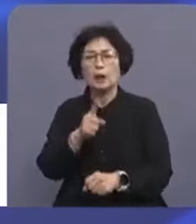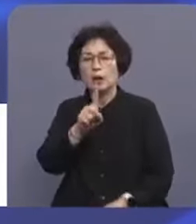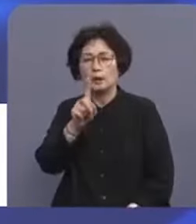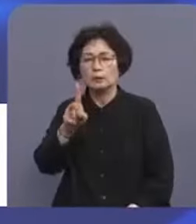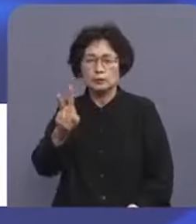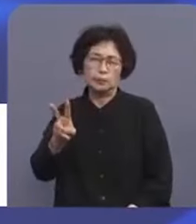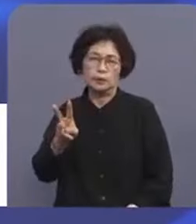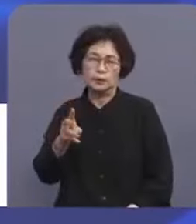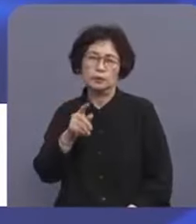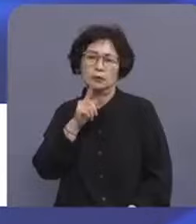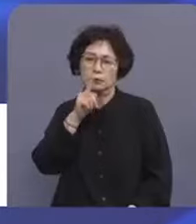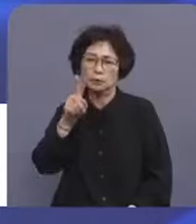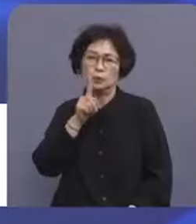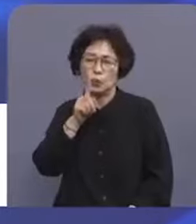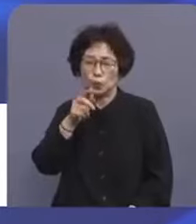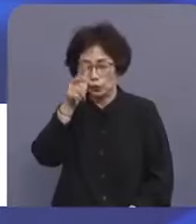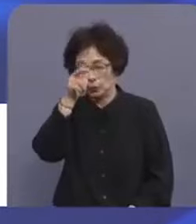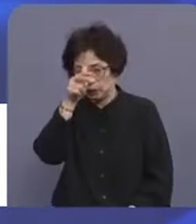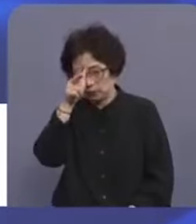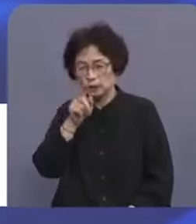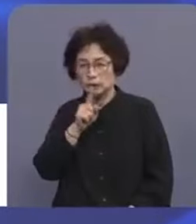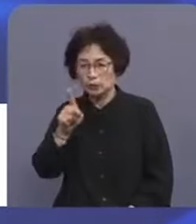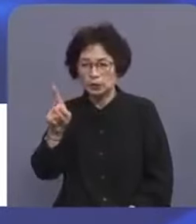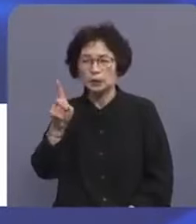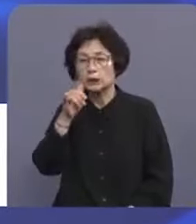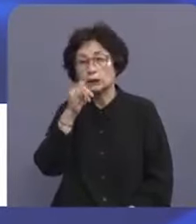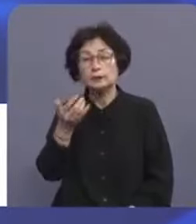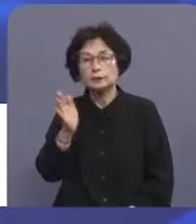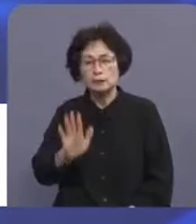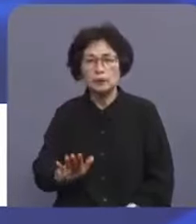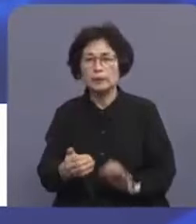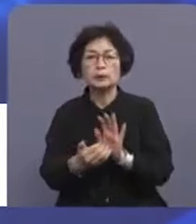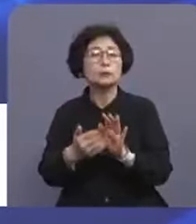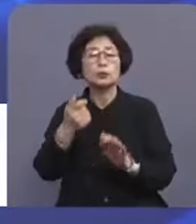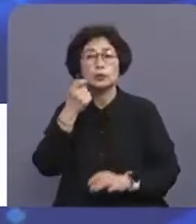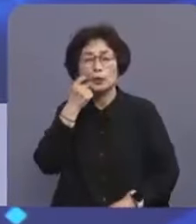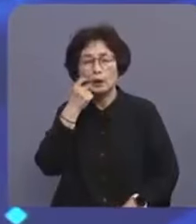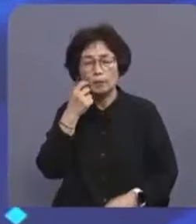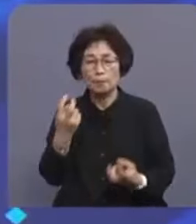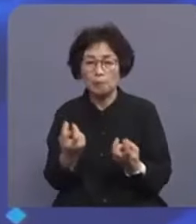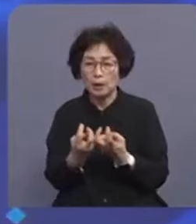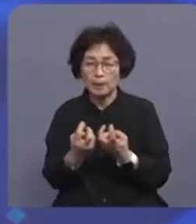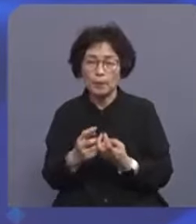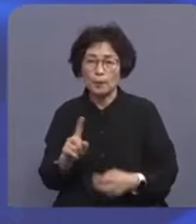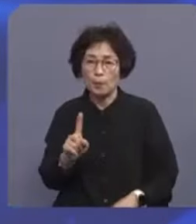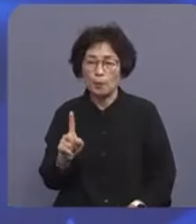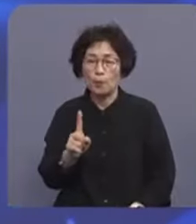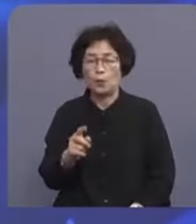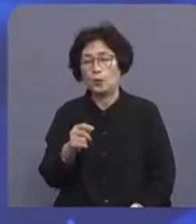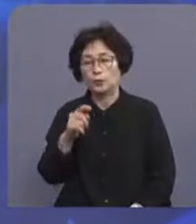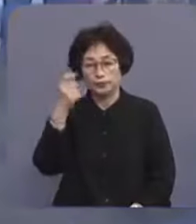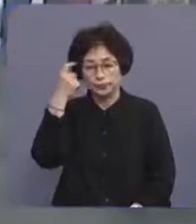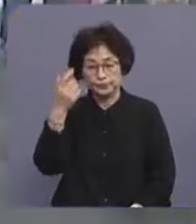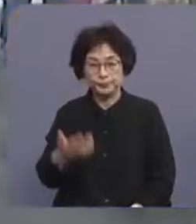신고가 있었음에도 막지 못한 죽음, 대책은 없는지 최비지 기자가 보도합니다.